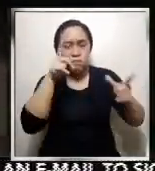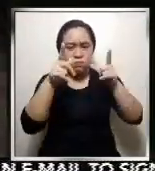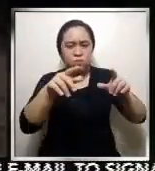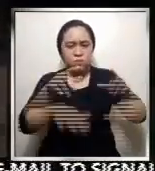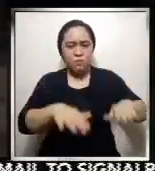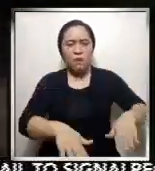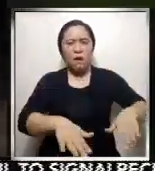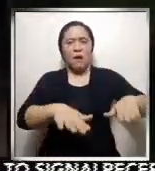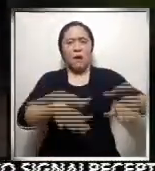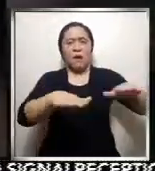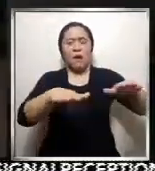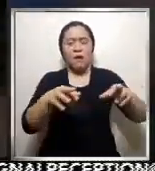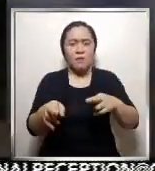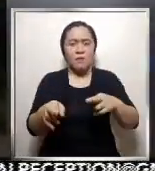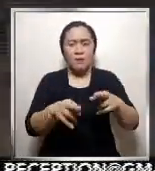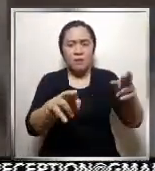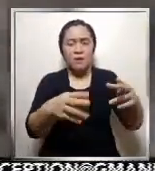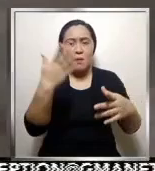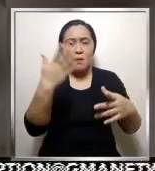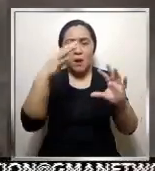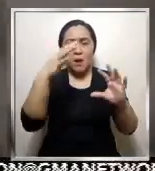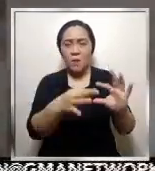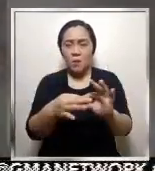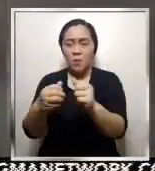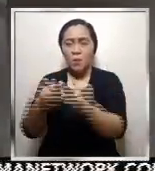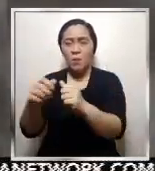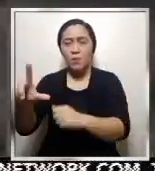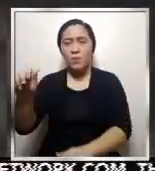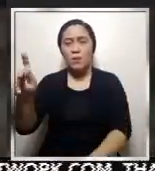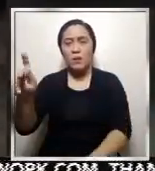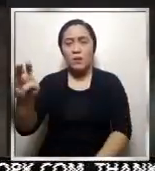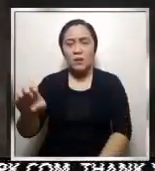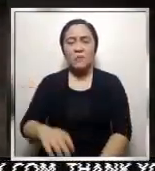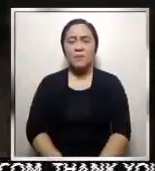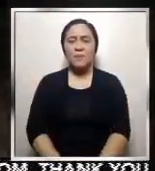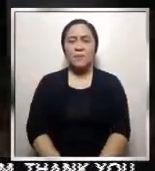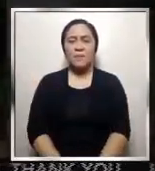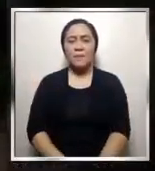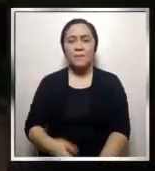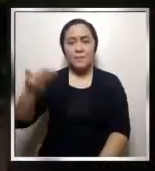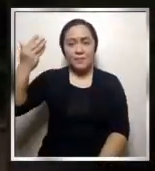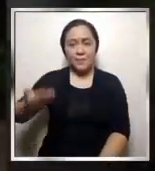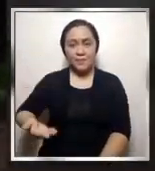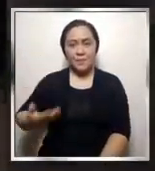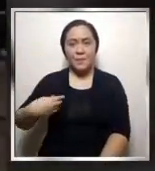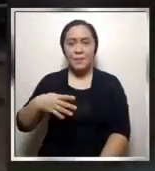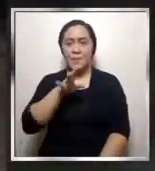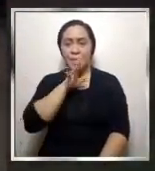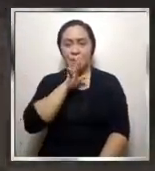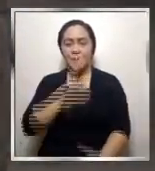tinangay at nasira. Marisol Abdurrahman, Nakatuto, 24 Oras.